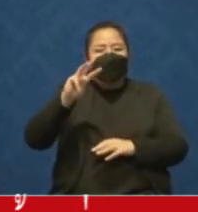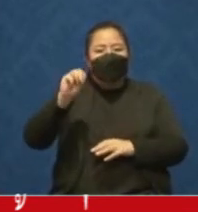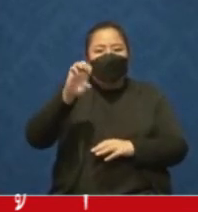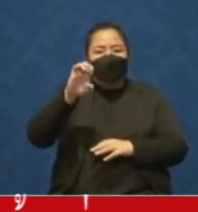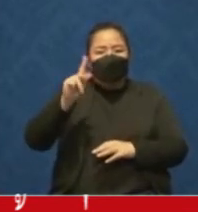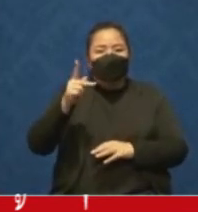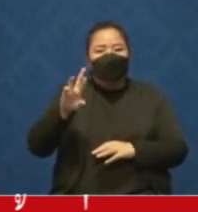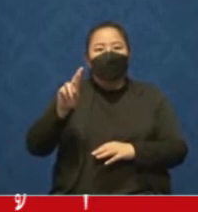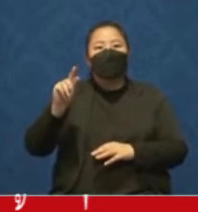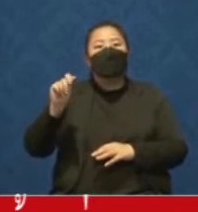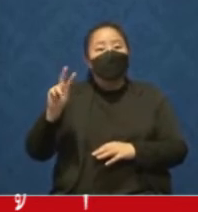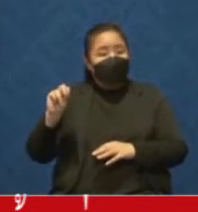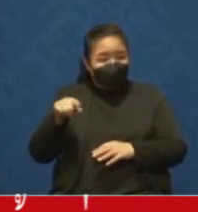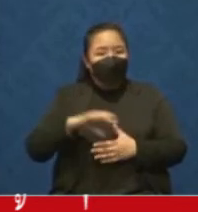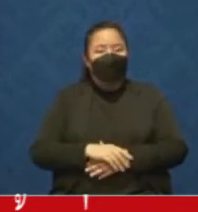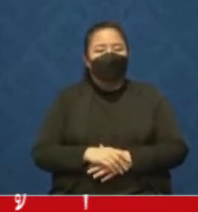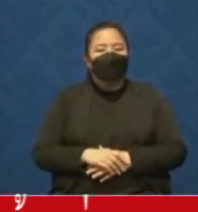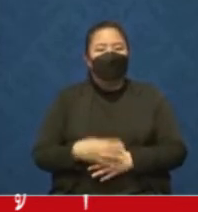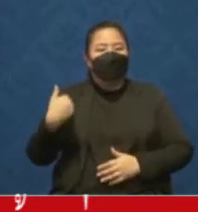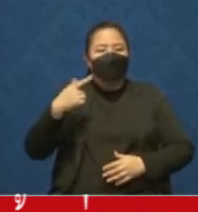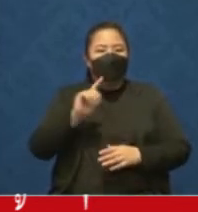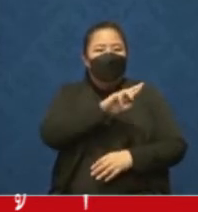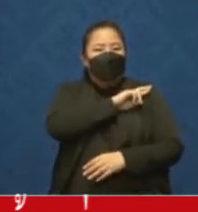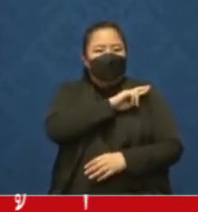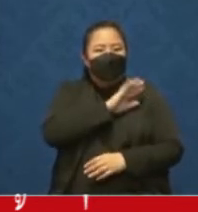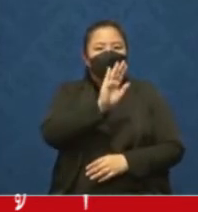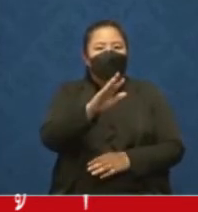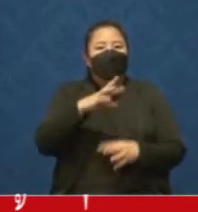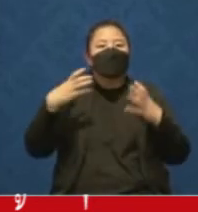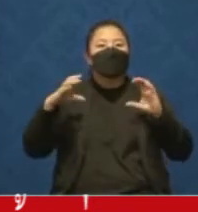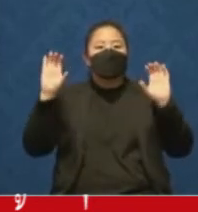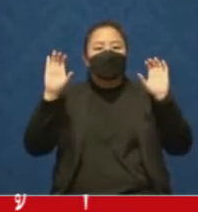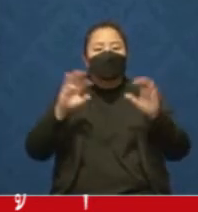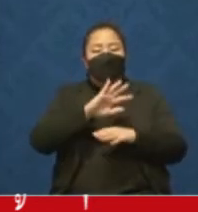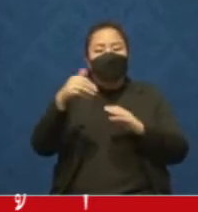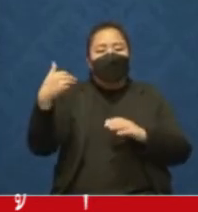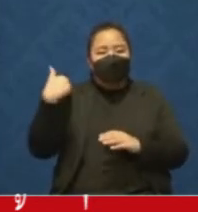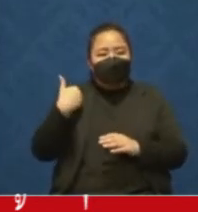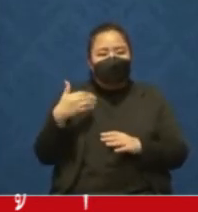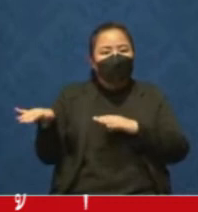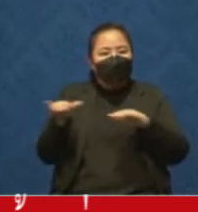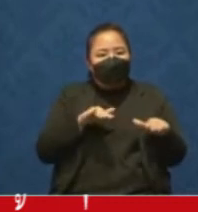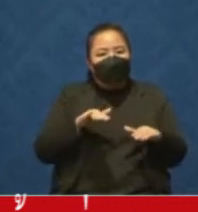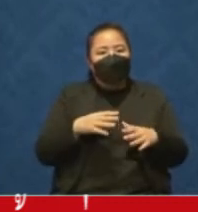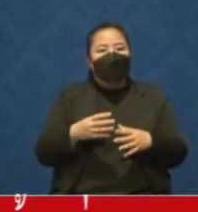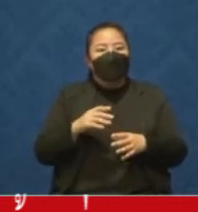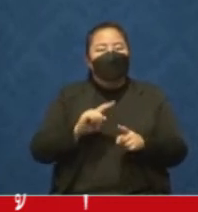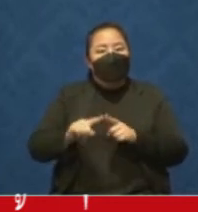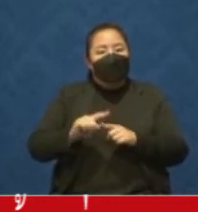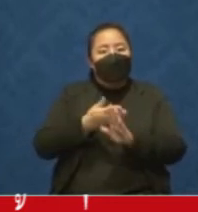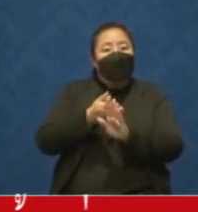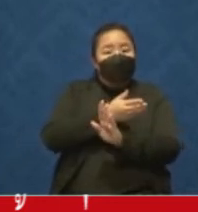บาดในประเทศไยก็เป็นหน้าที่ เป็นความรัผดชอบของรัฐบาลไทยจะต้องเตรยมการรับมือตั้งแต่เั่นว